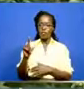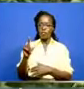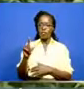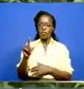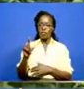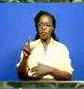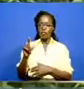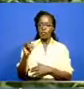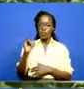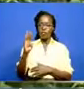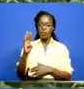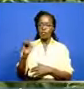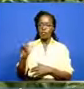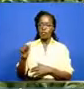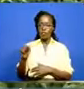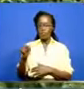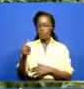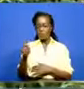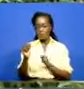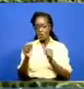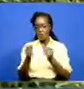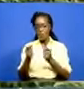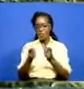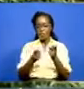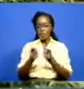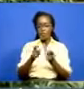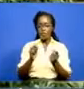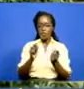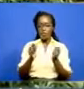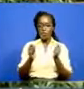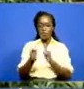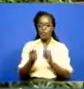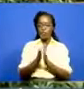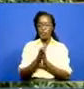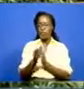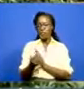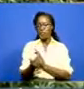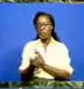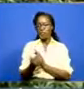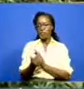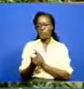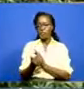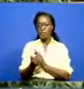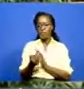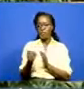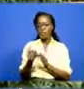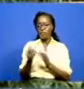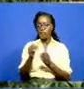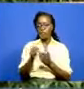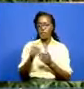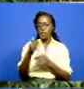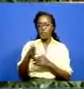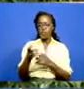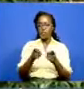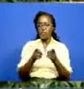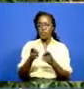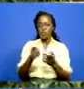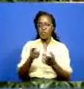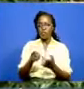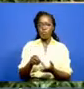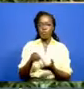ambayo yanakuwa yako ndani ya control ambayo mnaweza mkaadjust, na mambo mengine yako nje ya control, and most